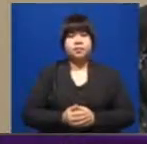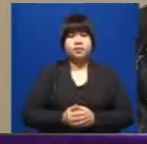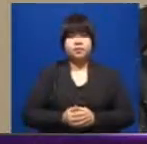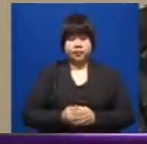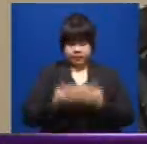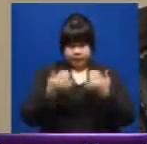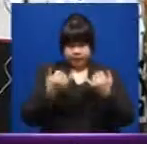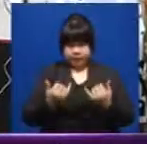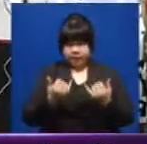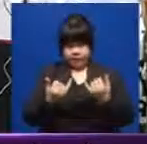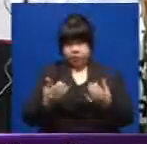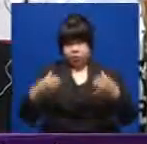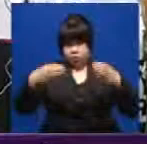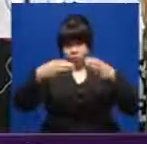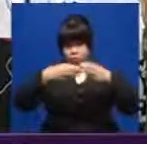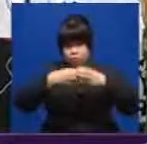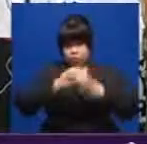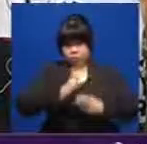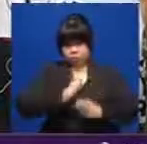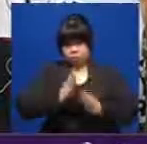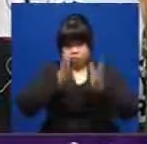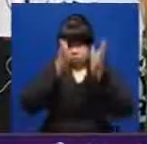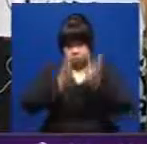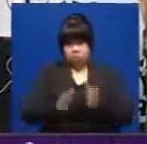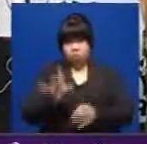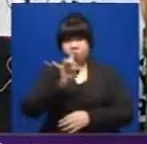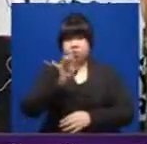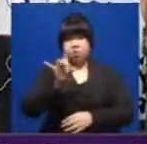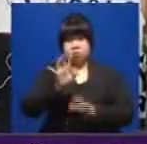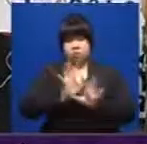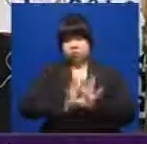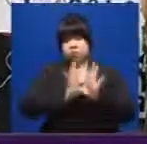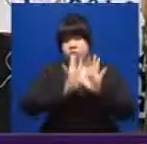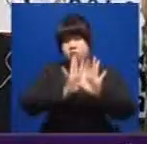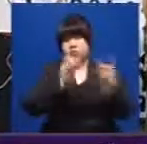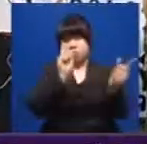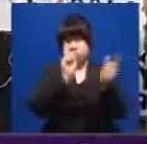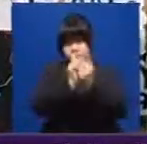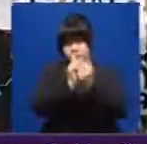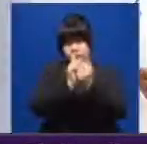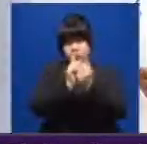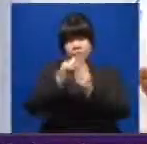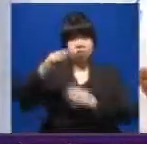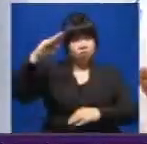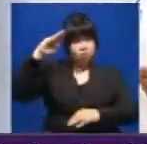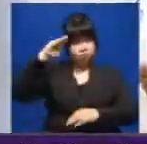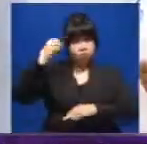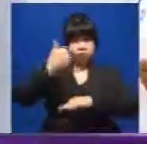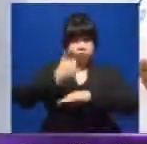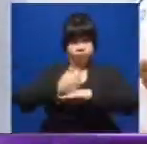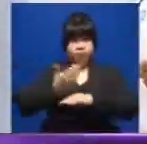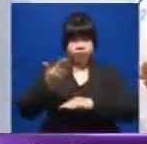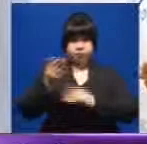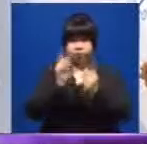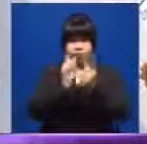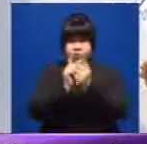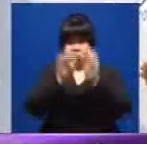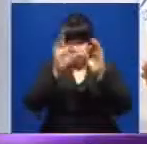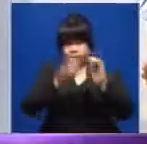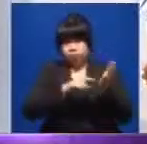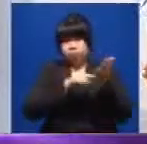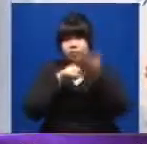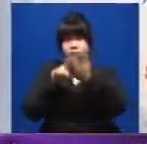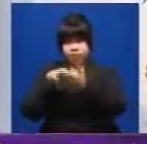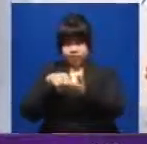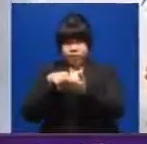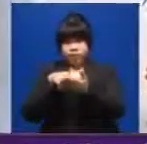ขณะที่ในวันนี้กลุ่มเที่ยงตรงจำนวนกว่า100คนเดินทางไปยื่นหนังสือถึงพลเอกประยุทธ์จันทร์โอชาผู้บัญชาการทหารบกที่กรมทหาร